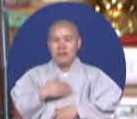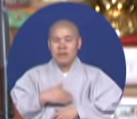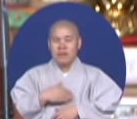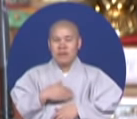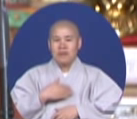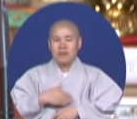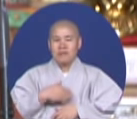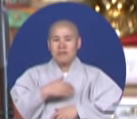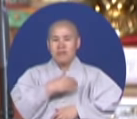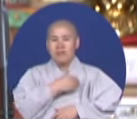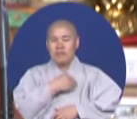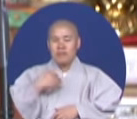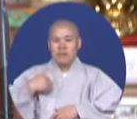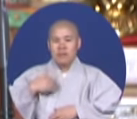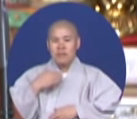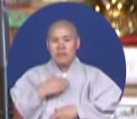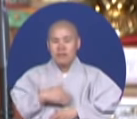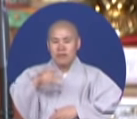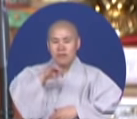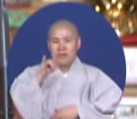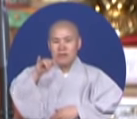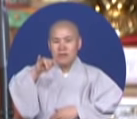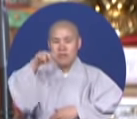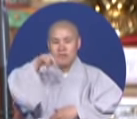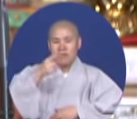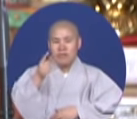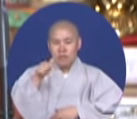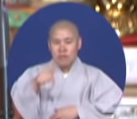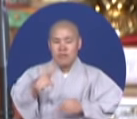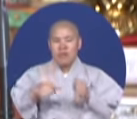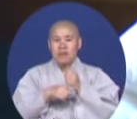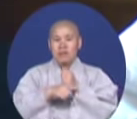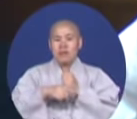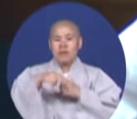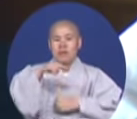알지자 족할 쪽자. 이 지족을 도솔이라고 그래요.